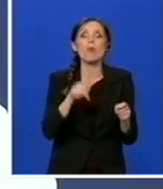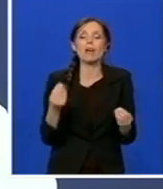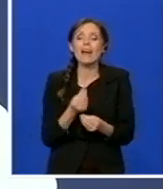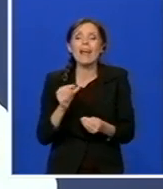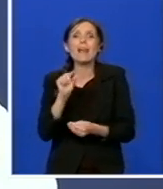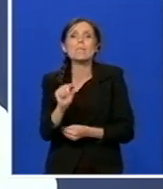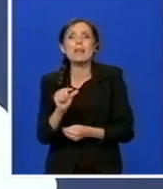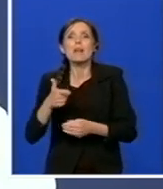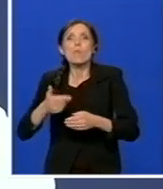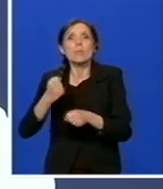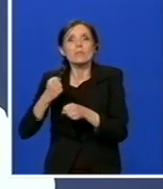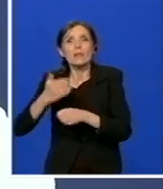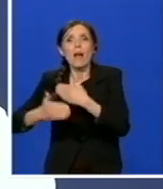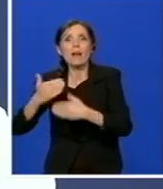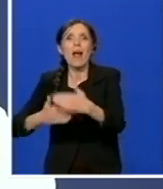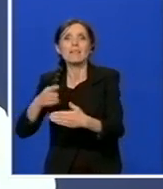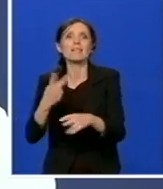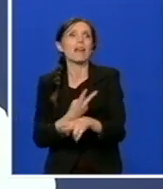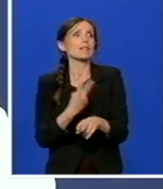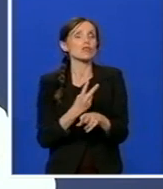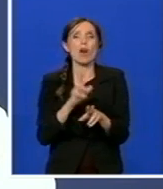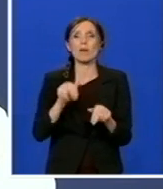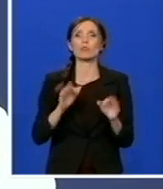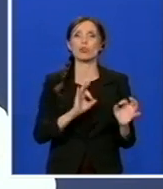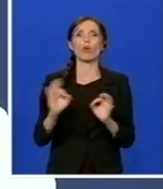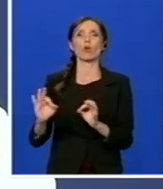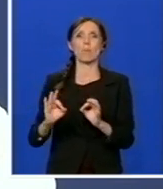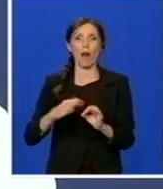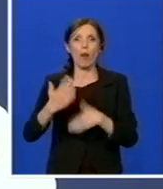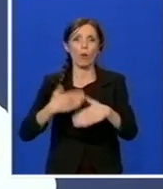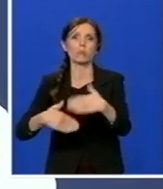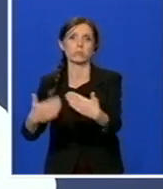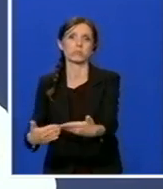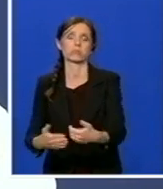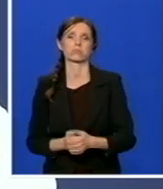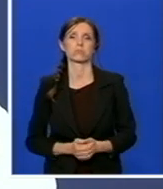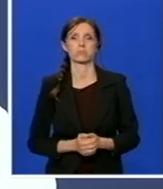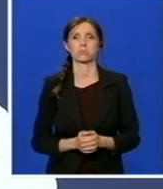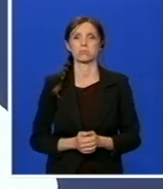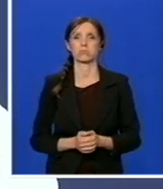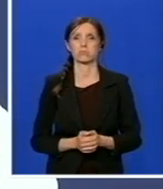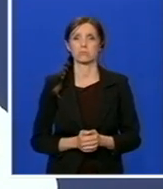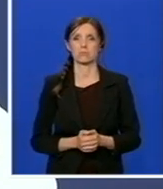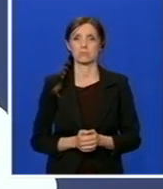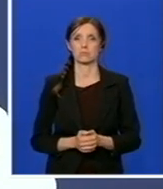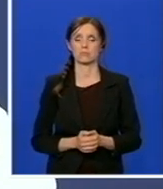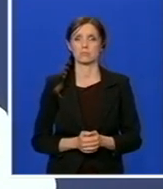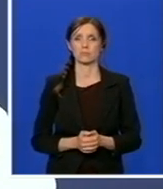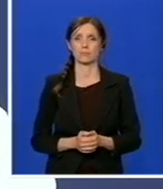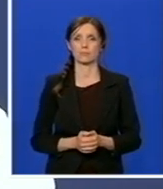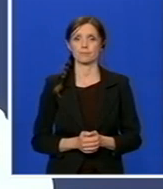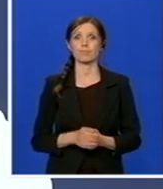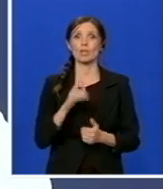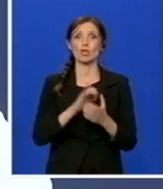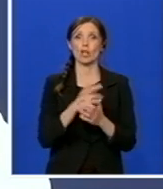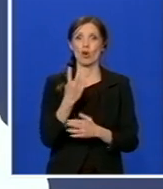koji će nam omogućiti normalno funkcionisanje države. Hvala, izvolite sledeće pitanje. Hvala mnogo. Dobar dan,